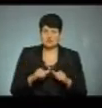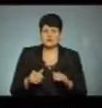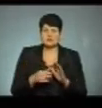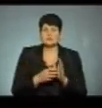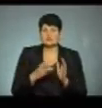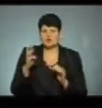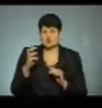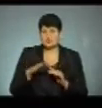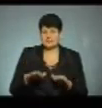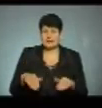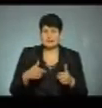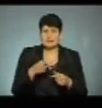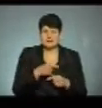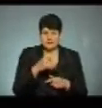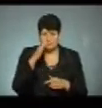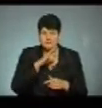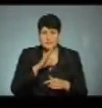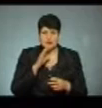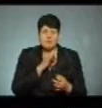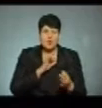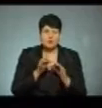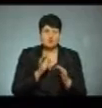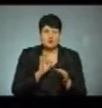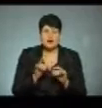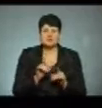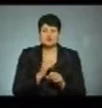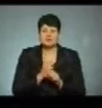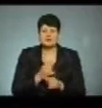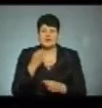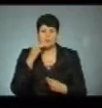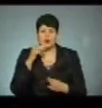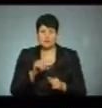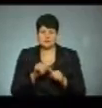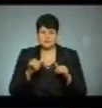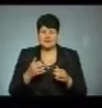та надали їхнім батькам консультації, що робити для поліпшення розвитку.